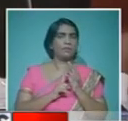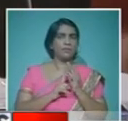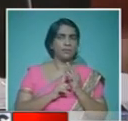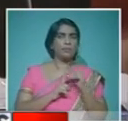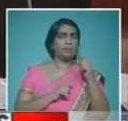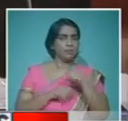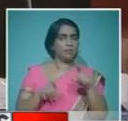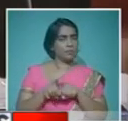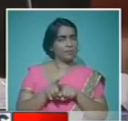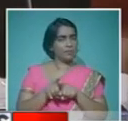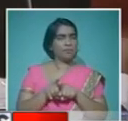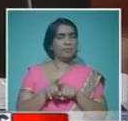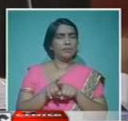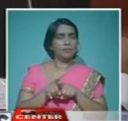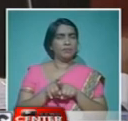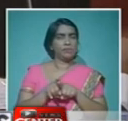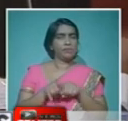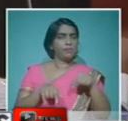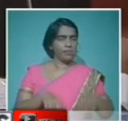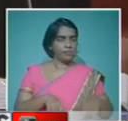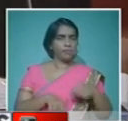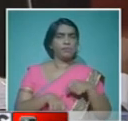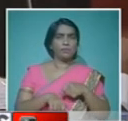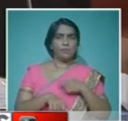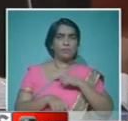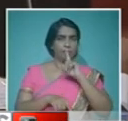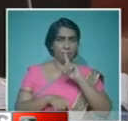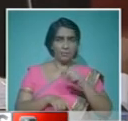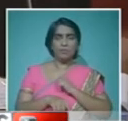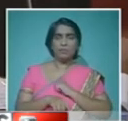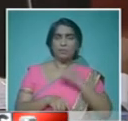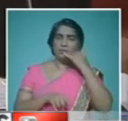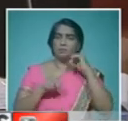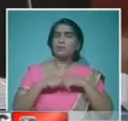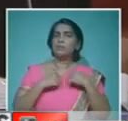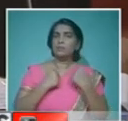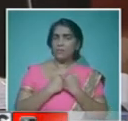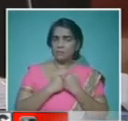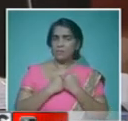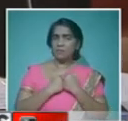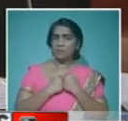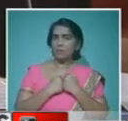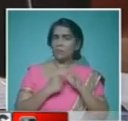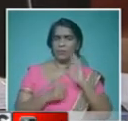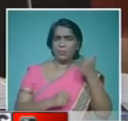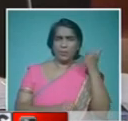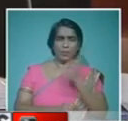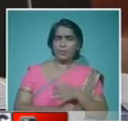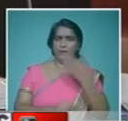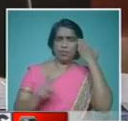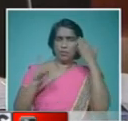ඒ වගේම මේ අවස්ථාවේදී අපි ප්‍රකාශ කරන්න කැමති සමග ජන බලවේගය තරයේම හෙලා දකිනවා මේ